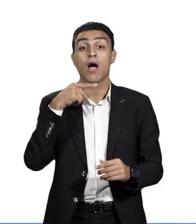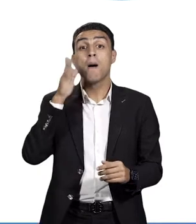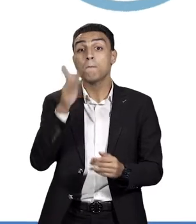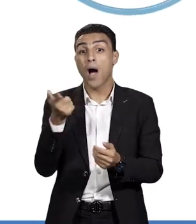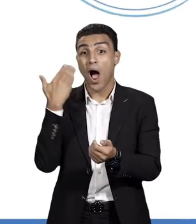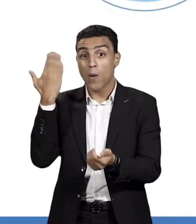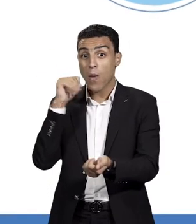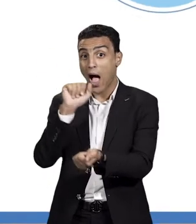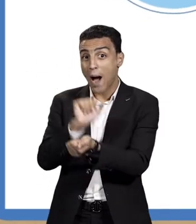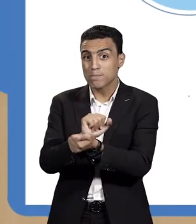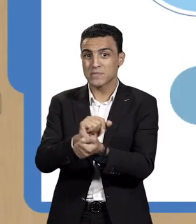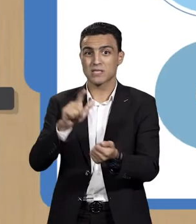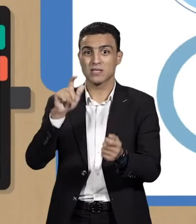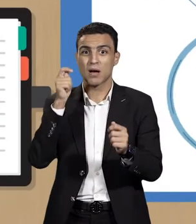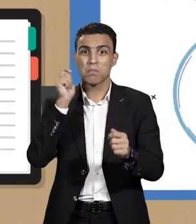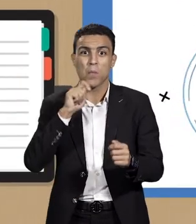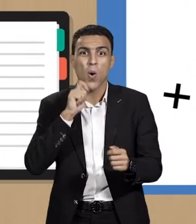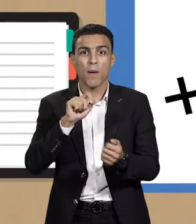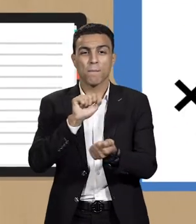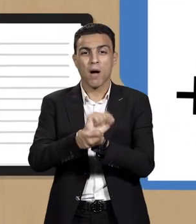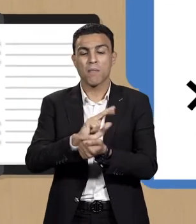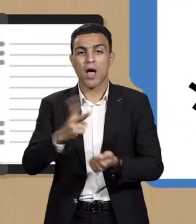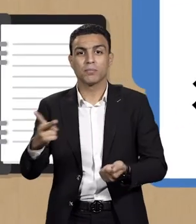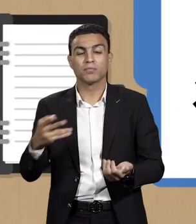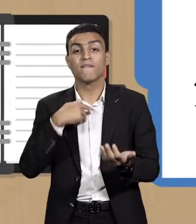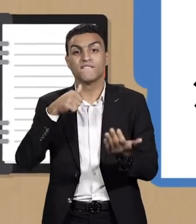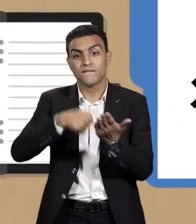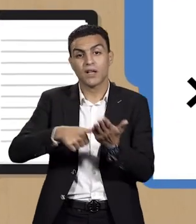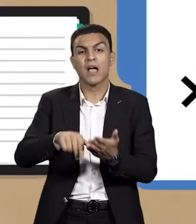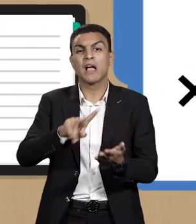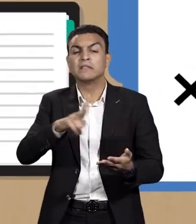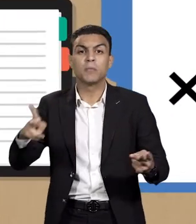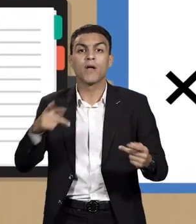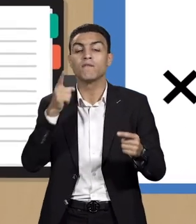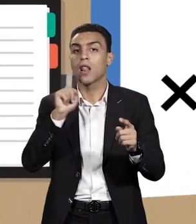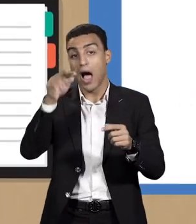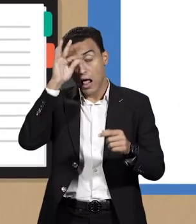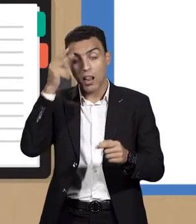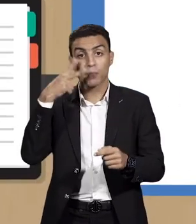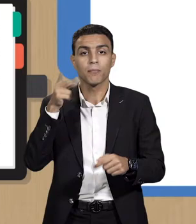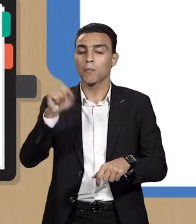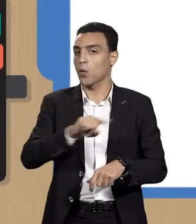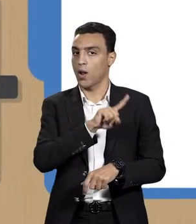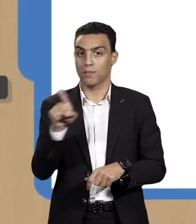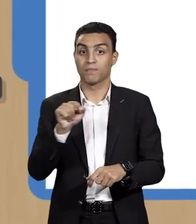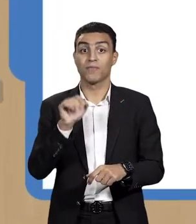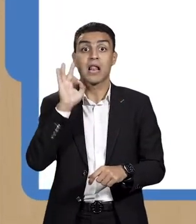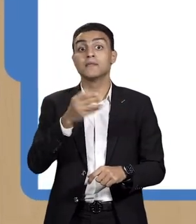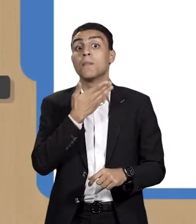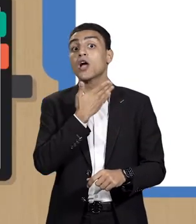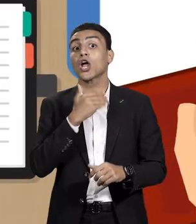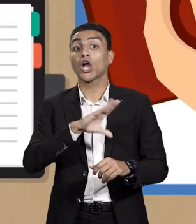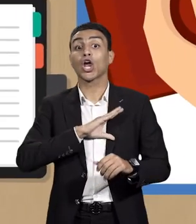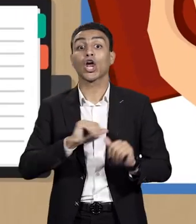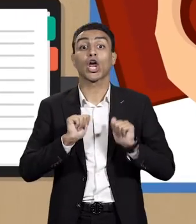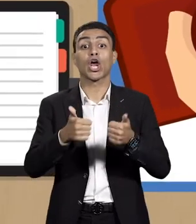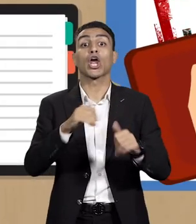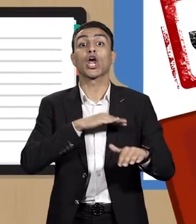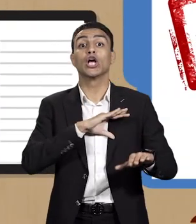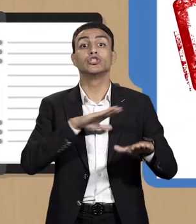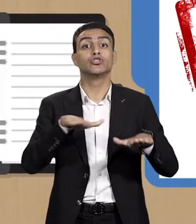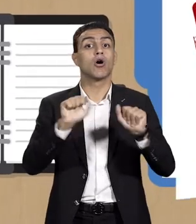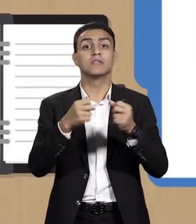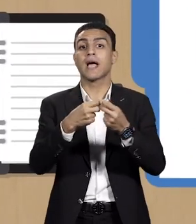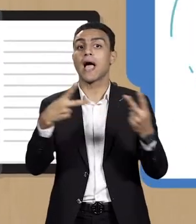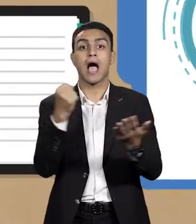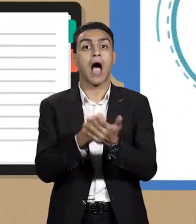عليه في جنايه او جريمه مخله بالشرف او الامانه ولو كان قد رد اليه اعتباره ان يكون قد ادى الخدمه العسكريه او اعفي